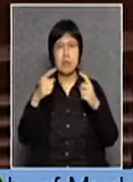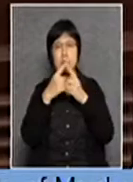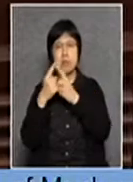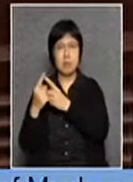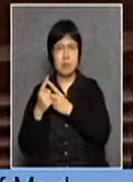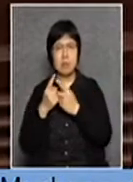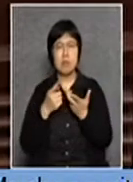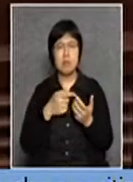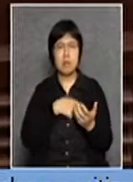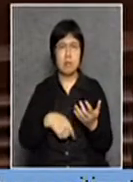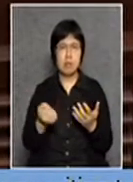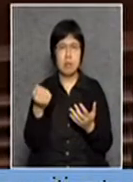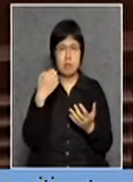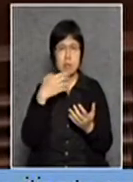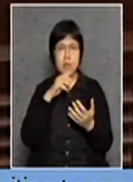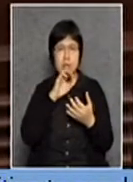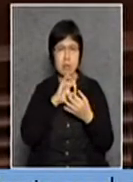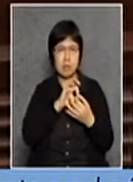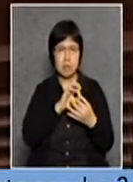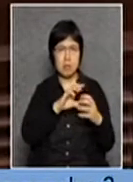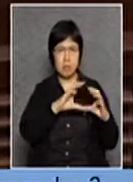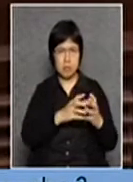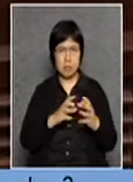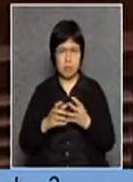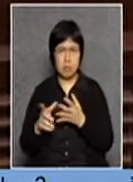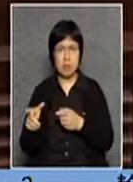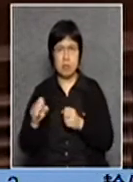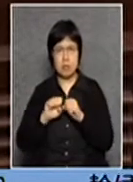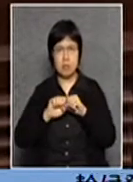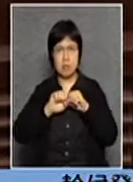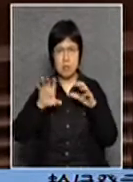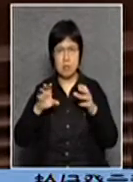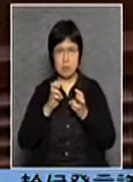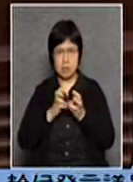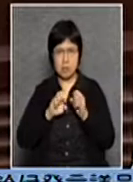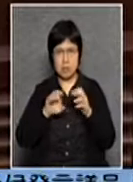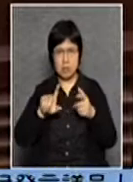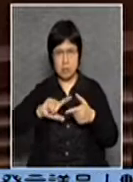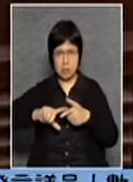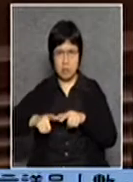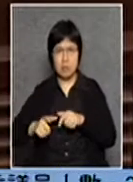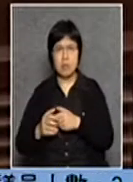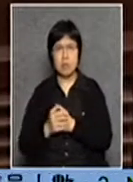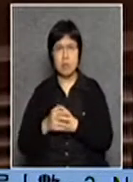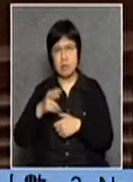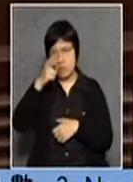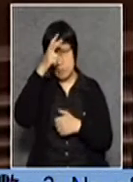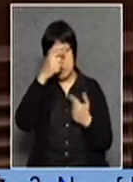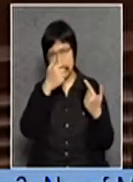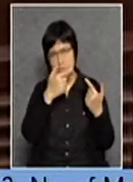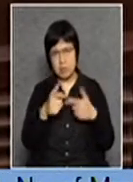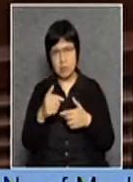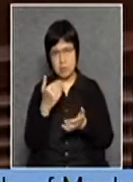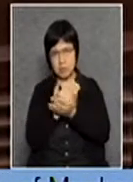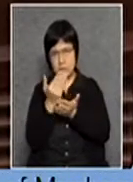員提問中提及個別政策局和部門在發放資訊方面的方式，政府一直是透過多渠